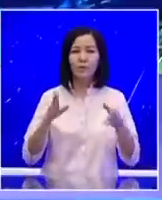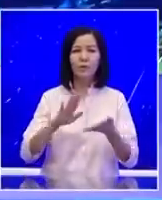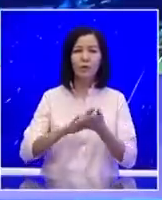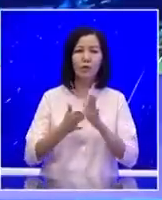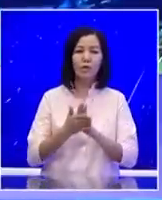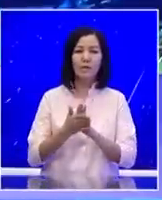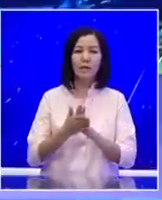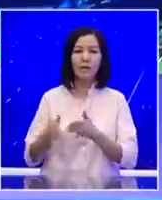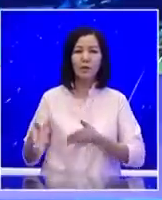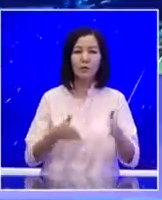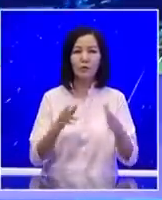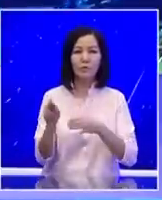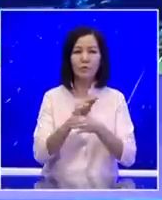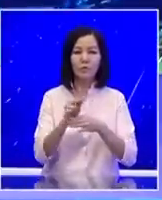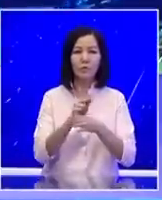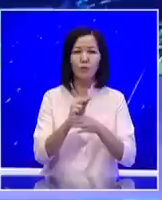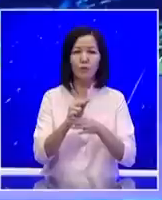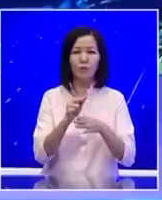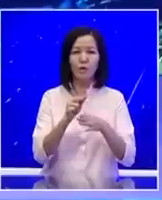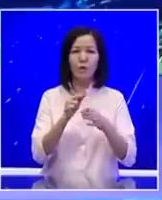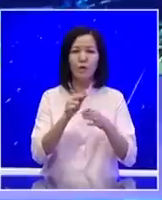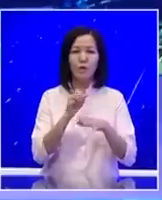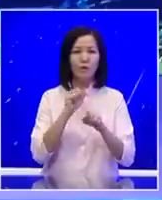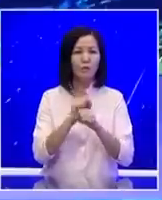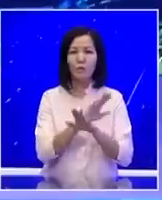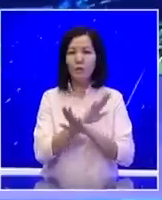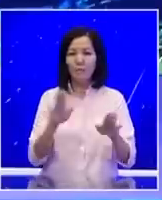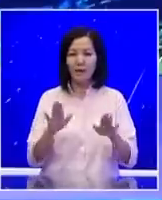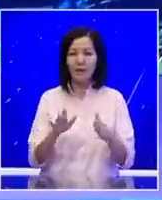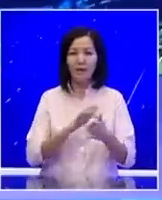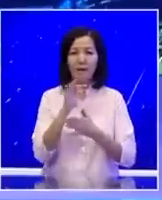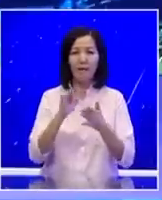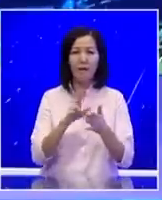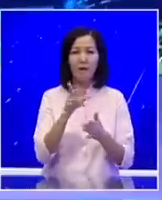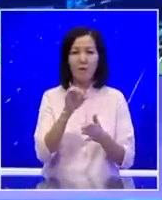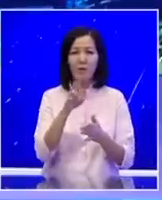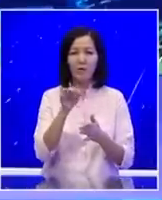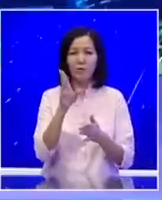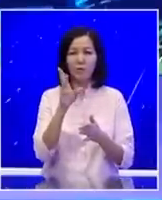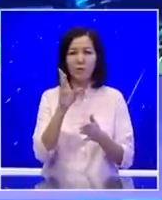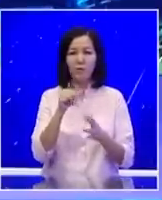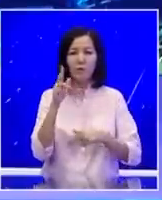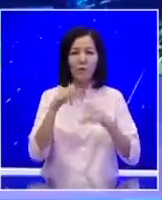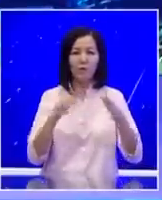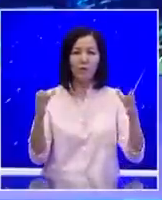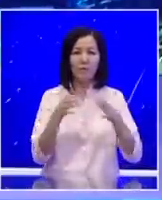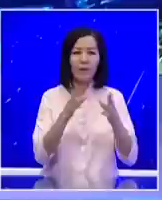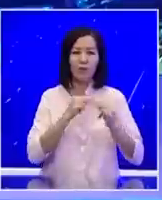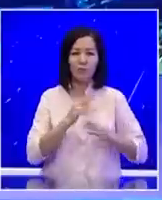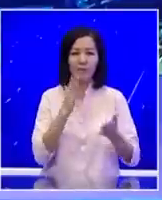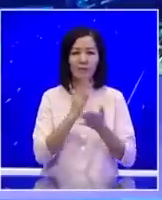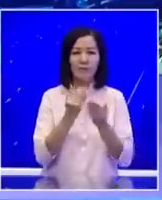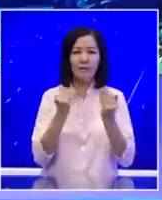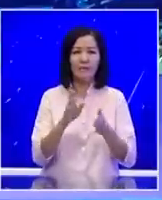Төтінше жағдайда да жол жөнде жұмыстары тоқтамау керек. Қала бойынша бүгінгі күні Гордорстрой мердігер компаниясы жұмыс істеп жатыр.